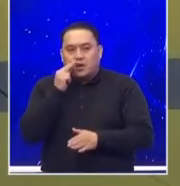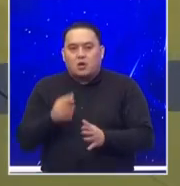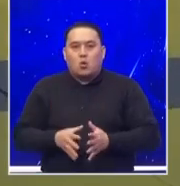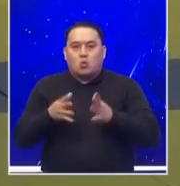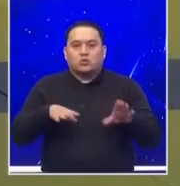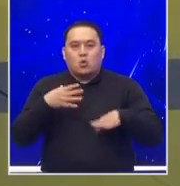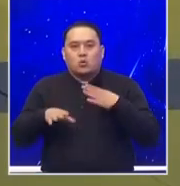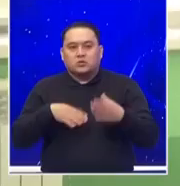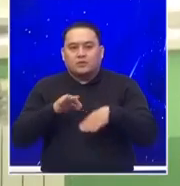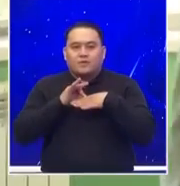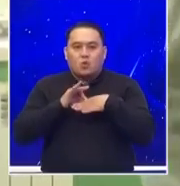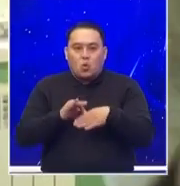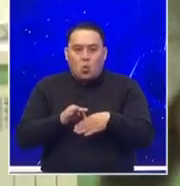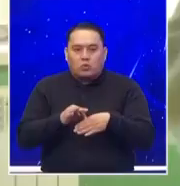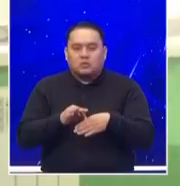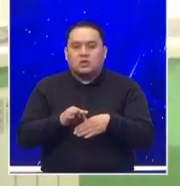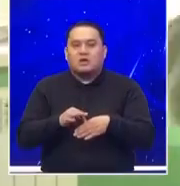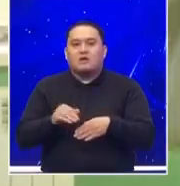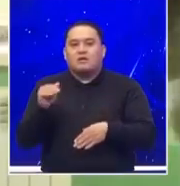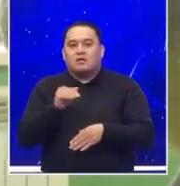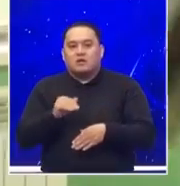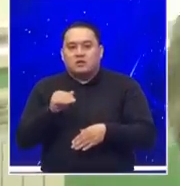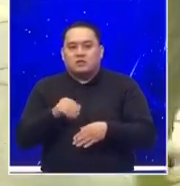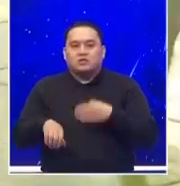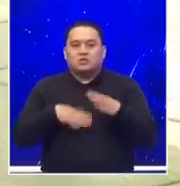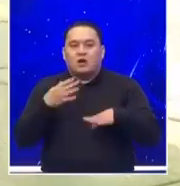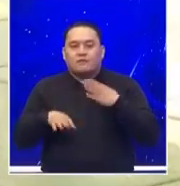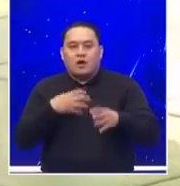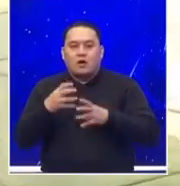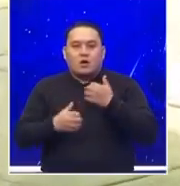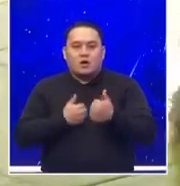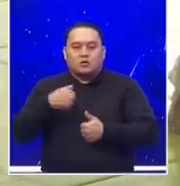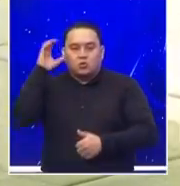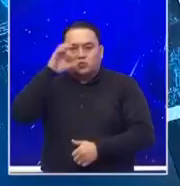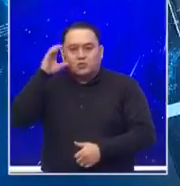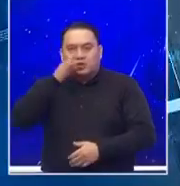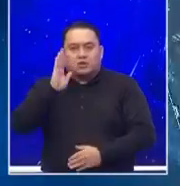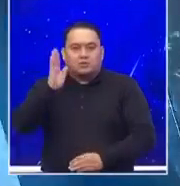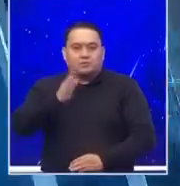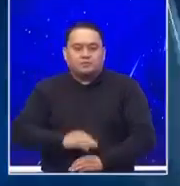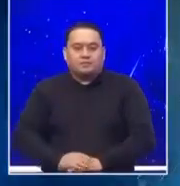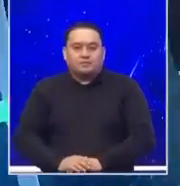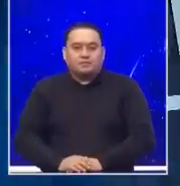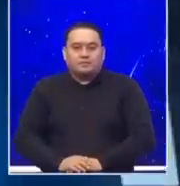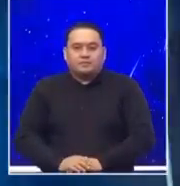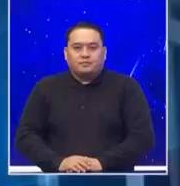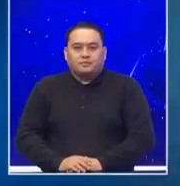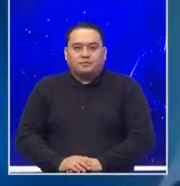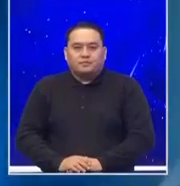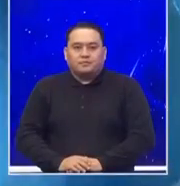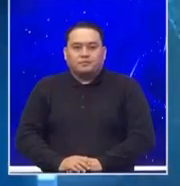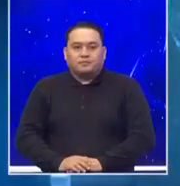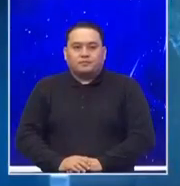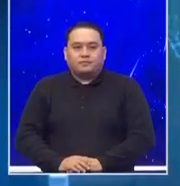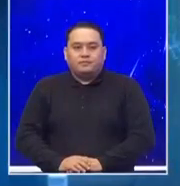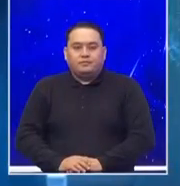кеңейтілген оқу-жаттығу жиын өткізеді. Артынша ақпанда Ташкентте жалау желбіретін халықаралық турнирде өнер көрсетеді. Жарқын Нұрланұлы, Жасұлан Шымкенже, Жетісу